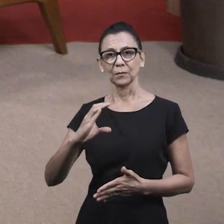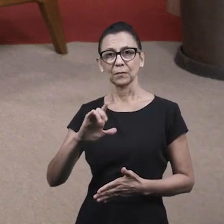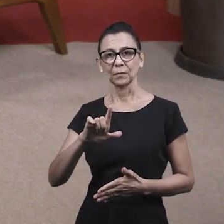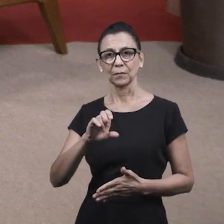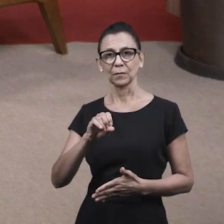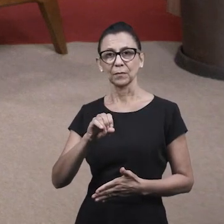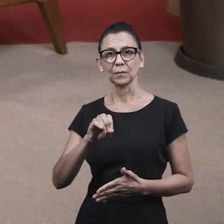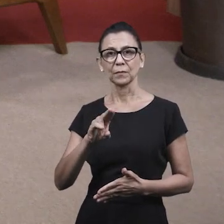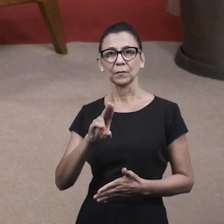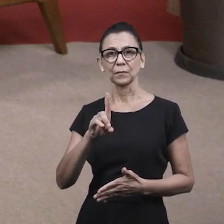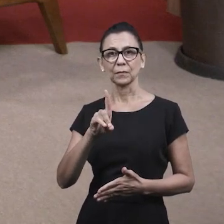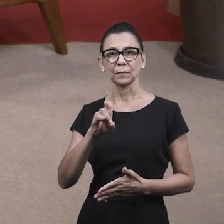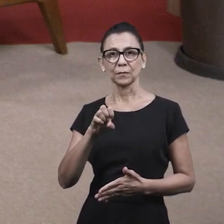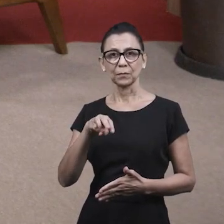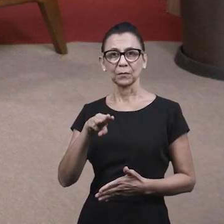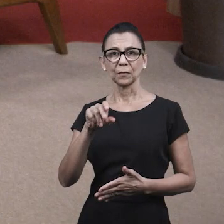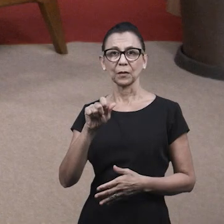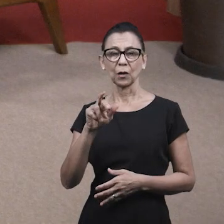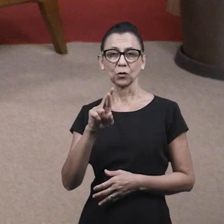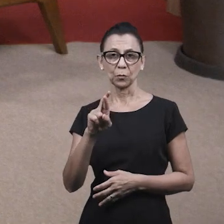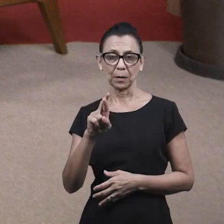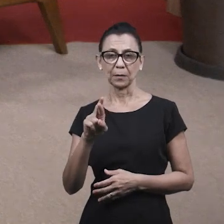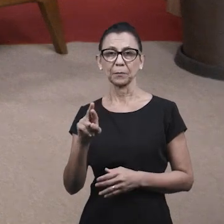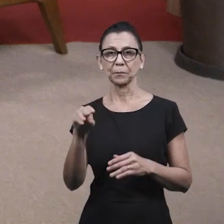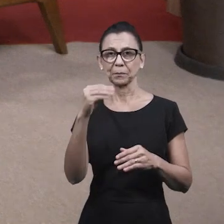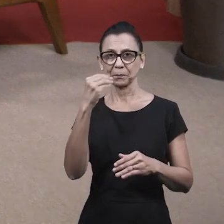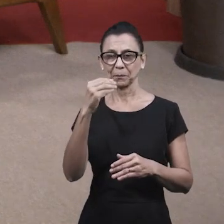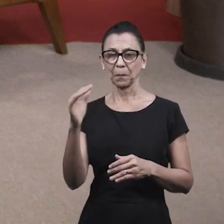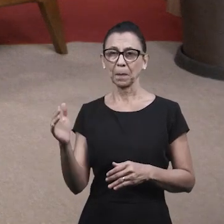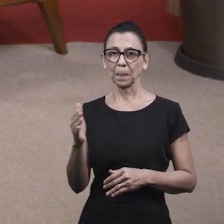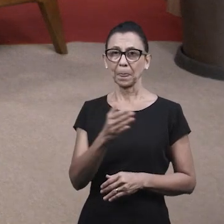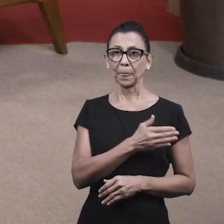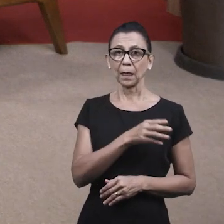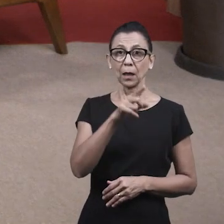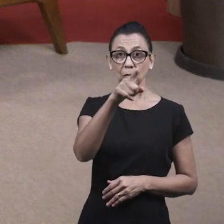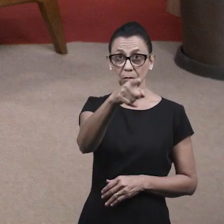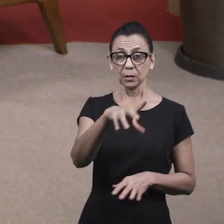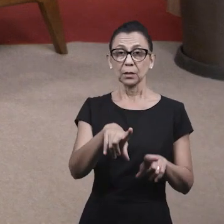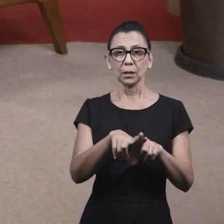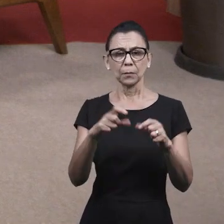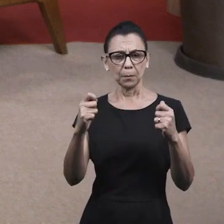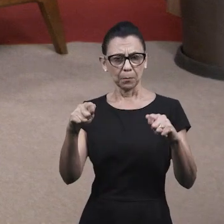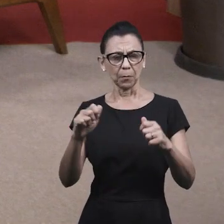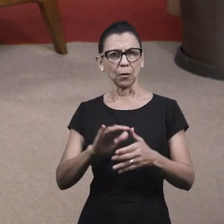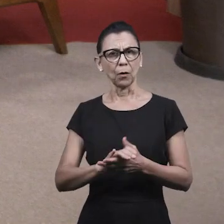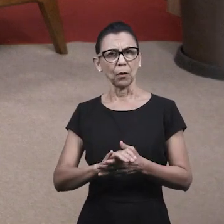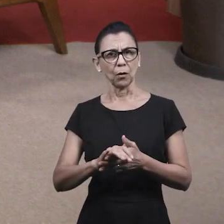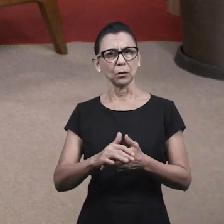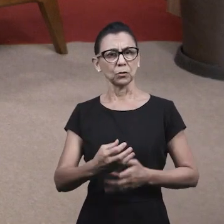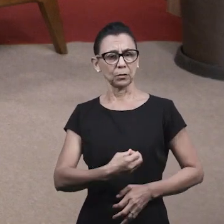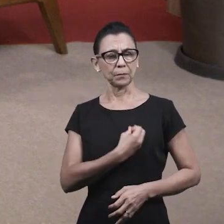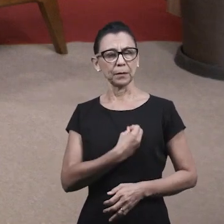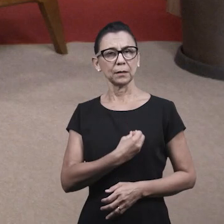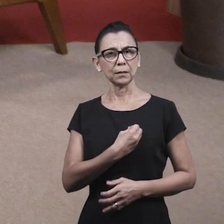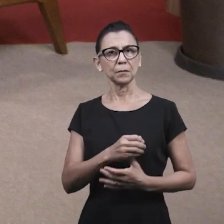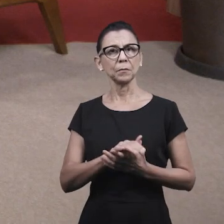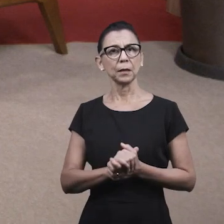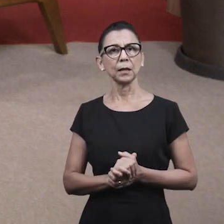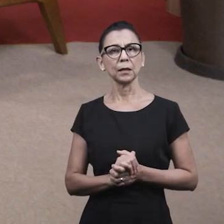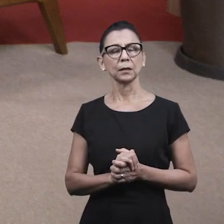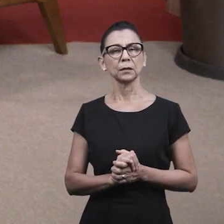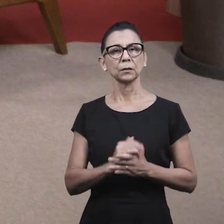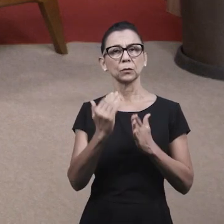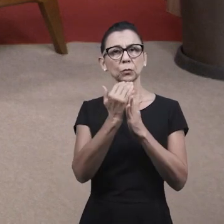Janeiro. Merci, Claudima, pour votre participation. Je veux vous dire que vous aussi, vous pouvez participer de la formation en annonçant